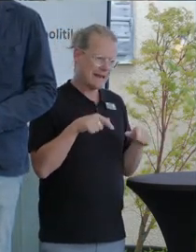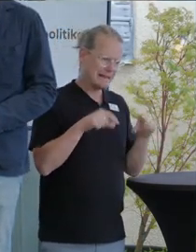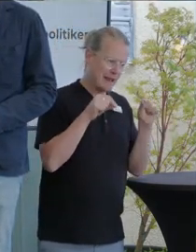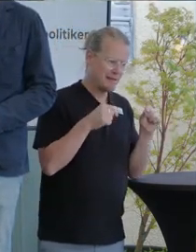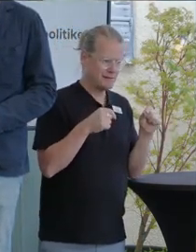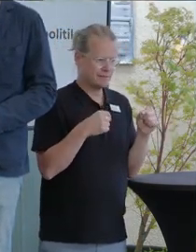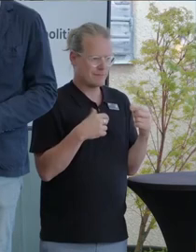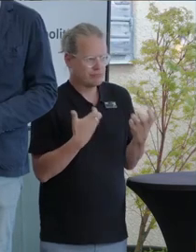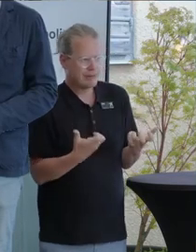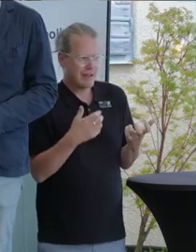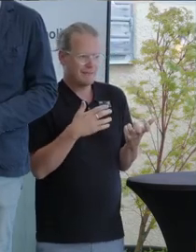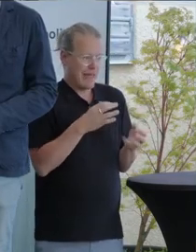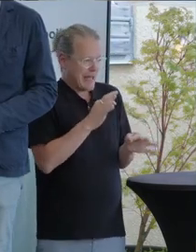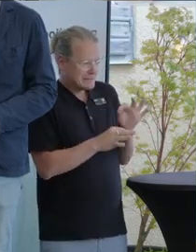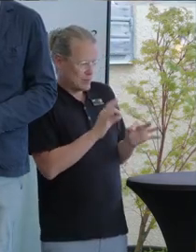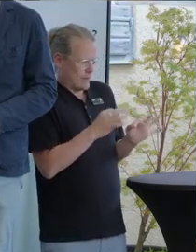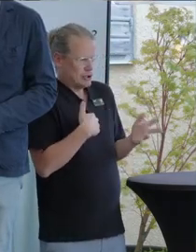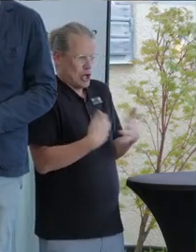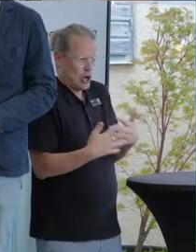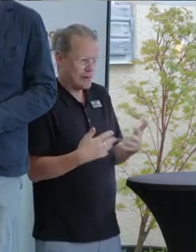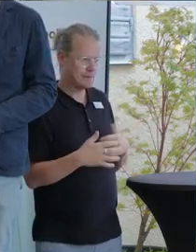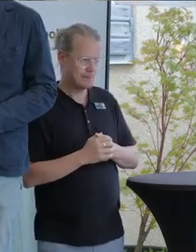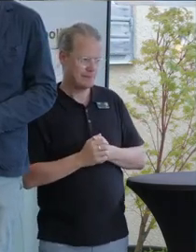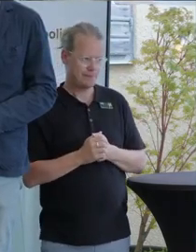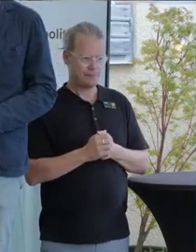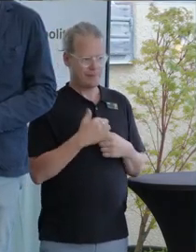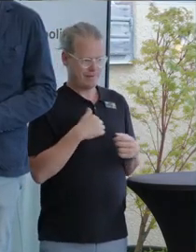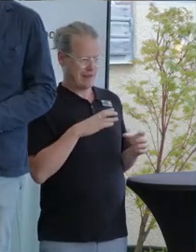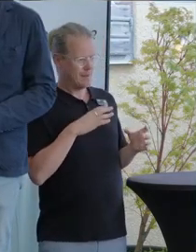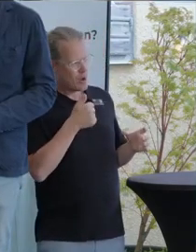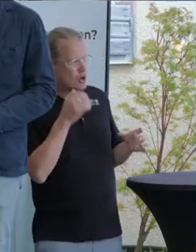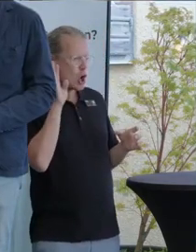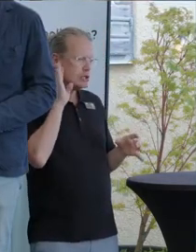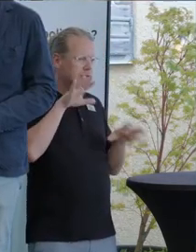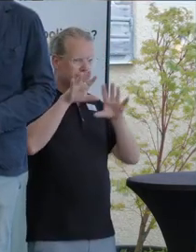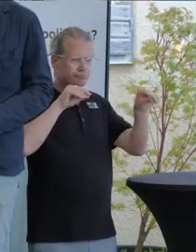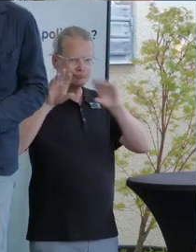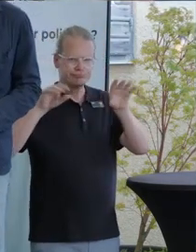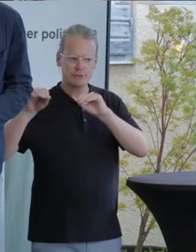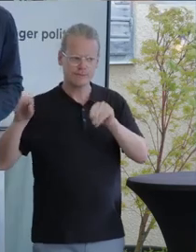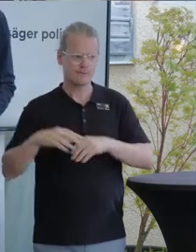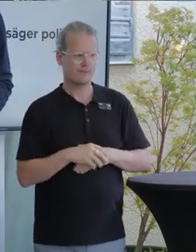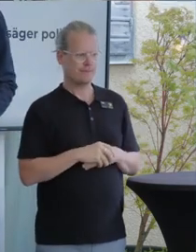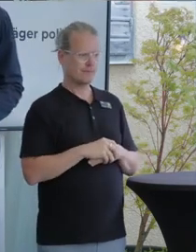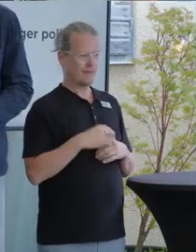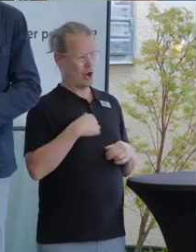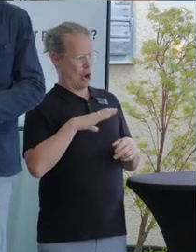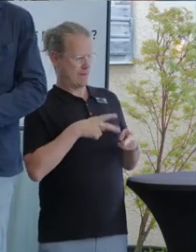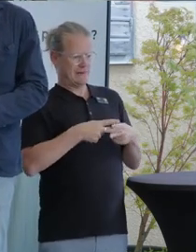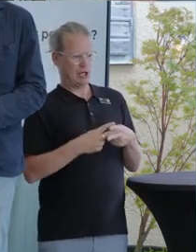det är det som jag är här för också, att lyssna. Och, ja. Men vi har verktyg och med det goda samtalet och uppföljning